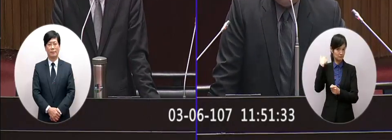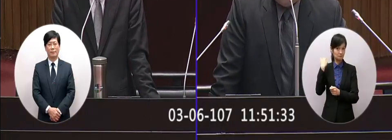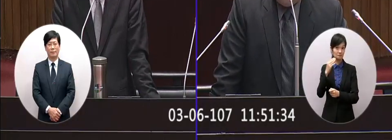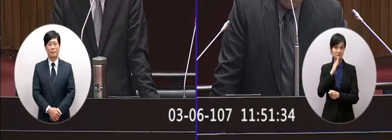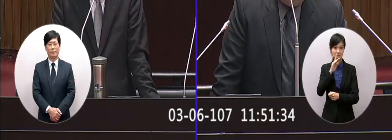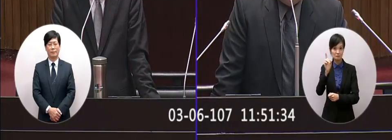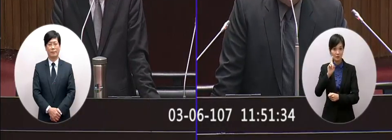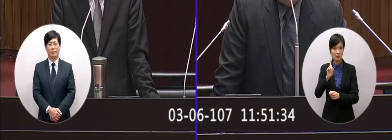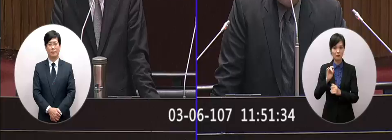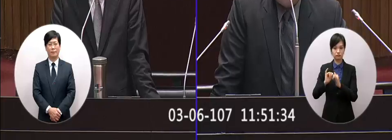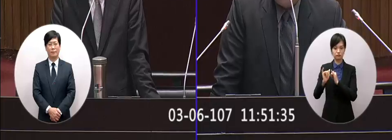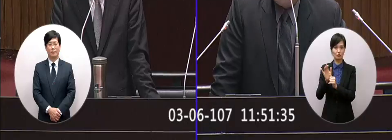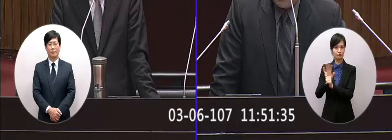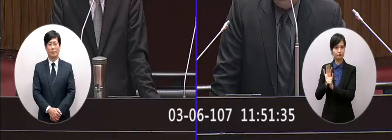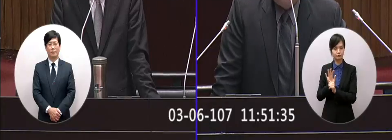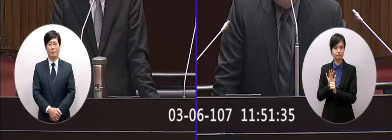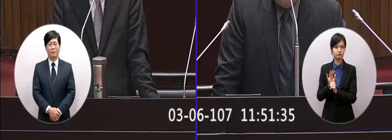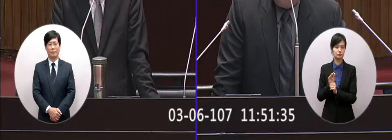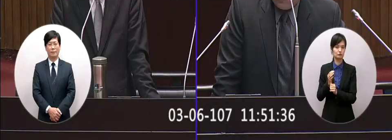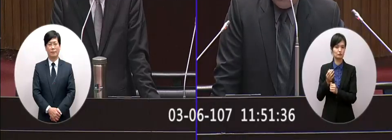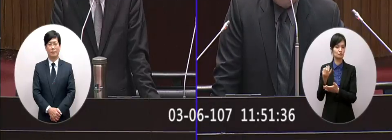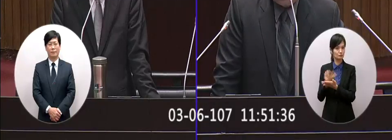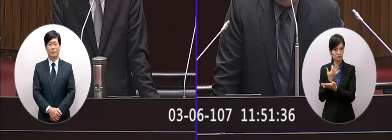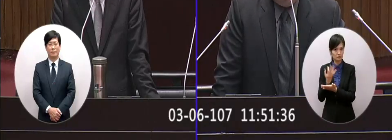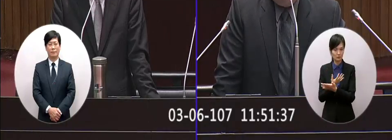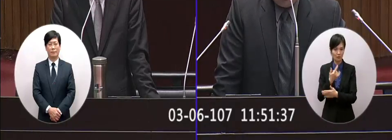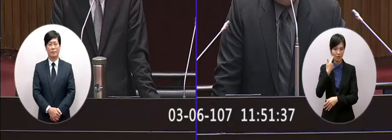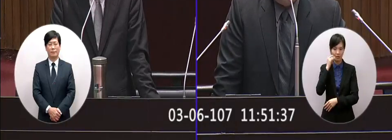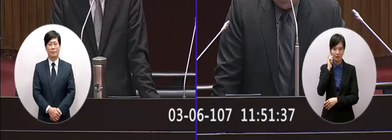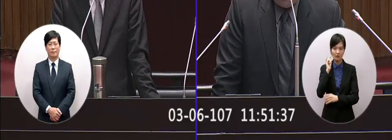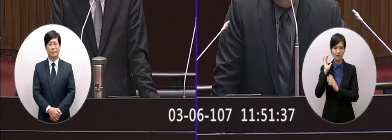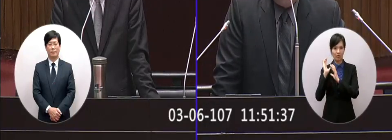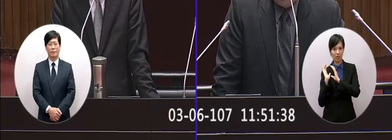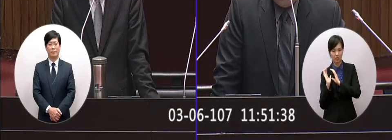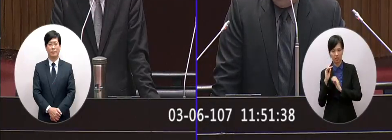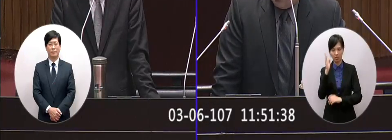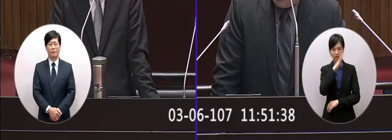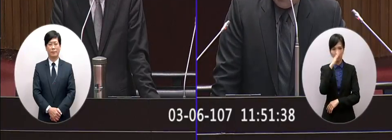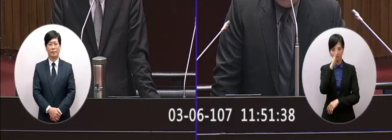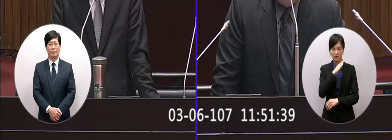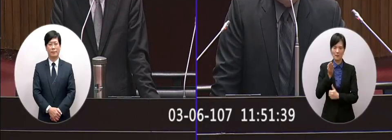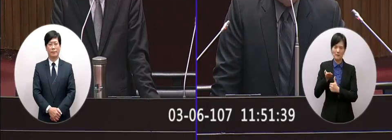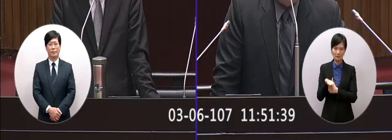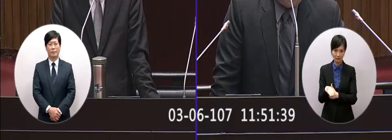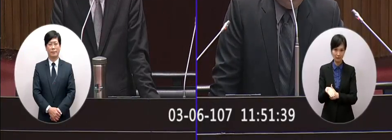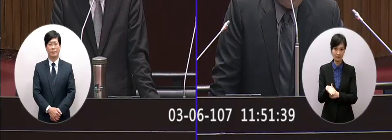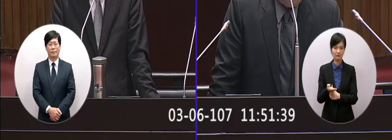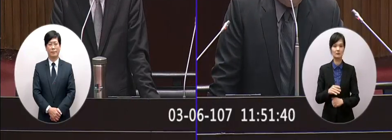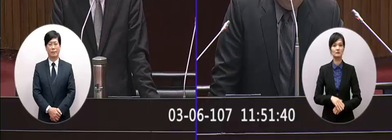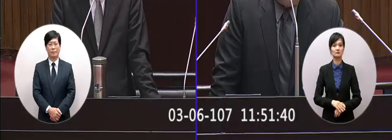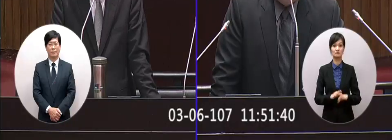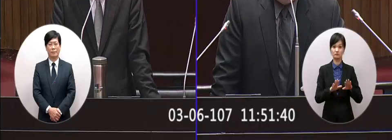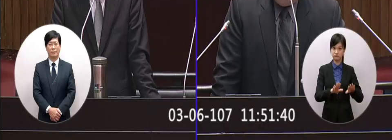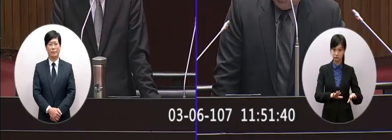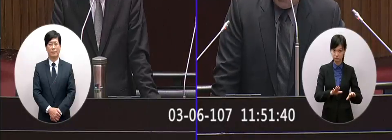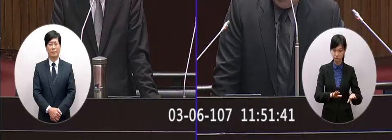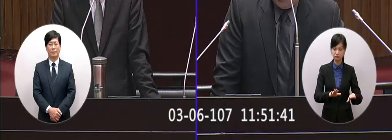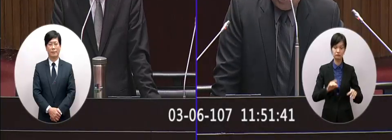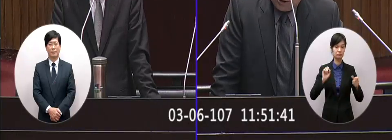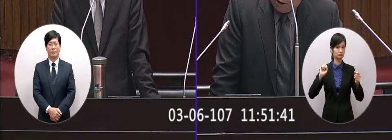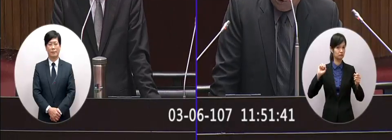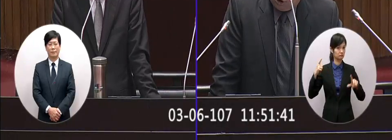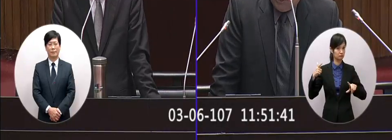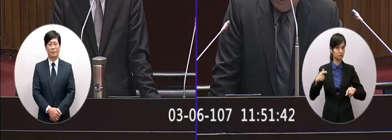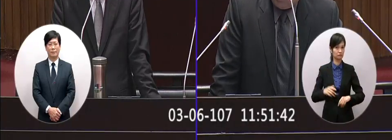没有服务以至于家人不堪照顾的负荷。 那现在的就是说情况里面，其